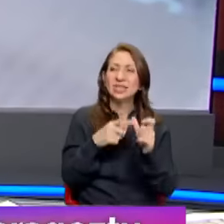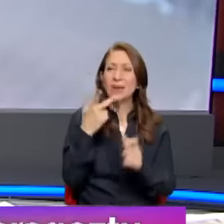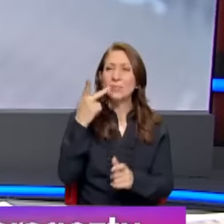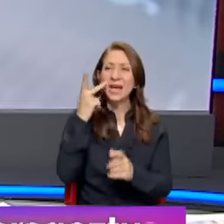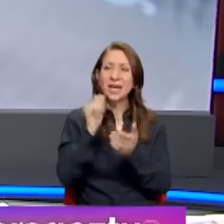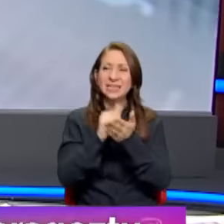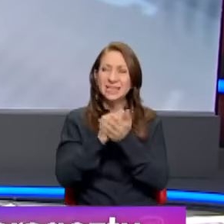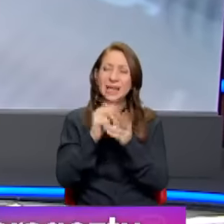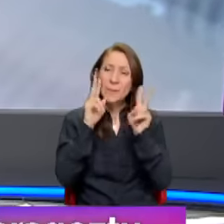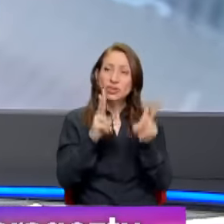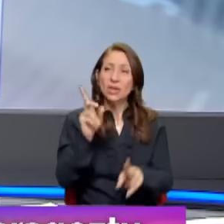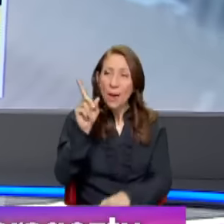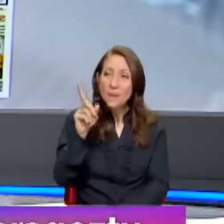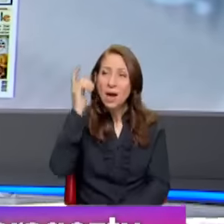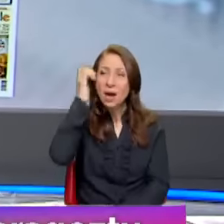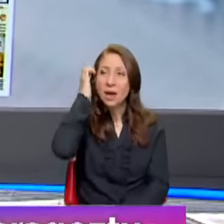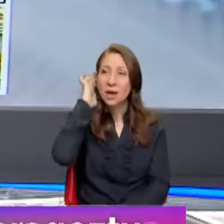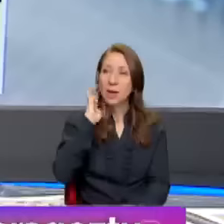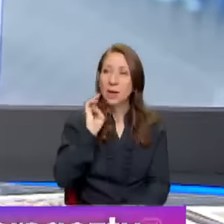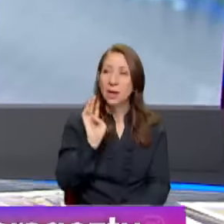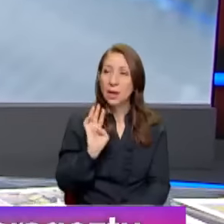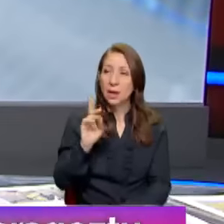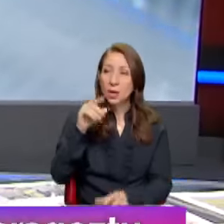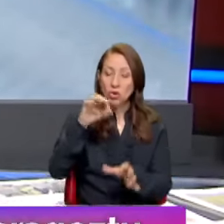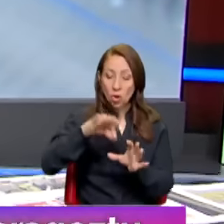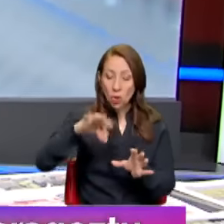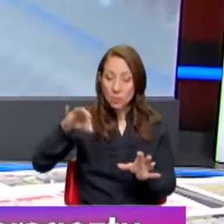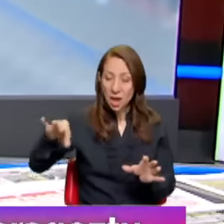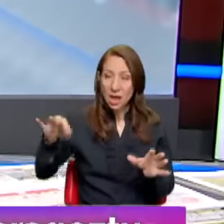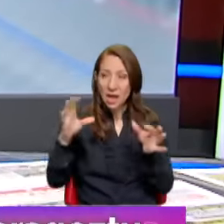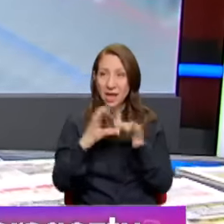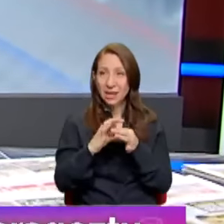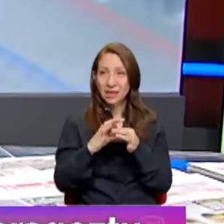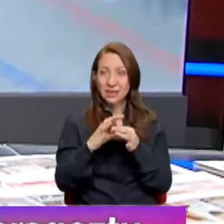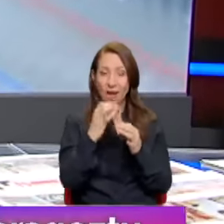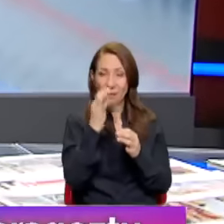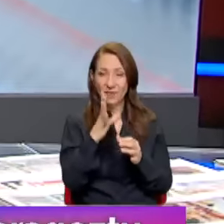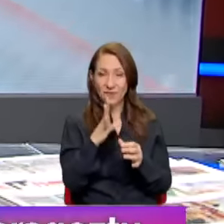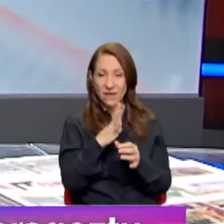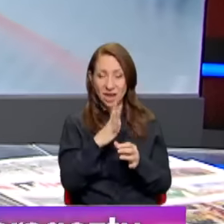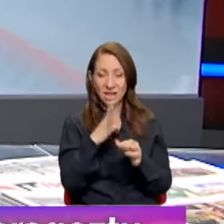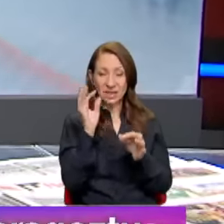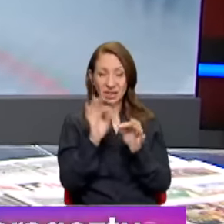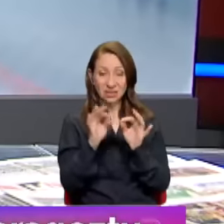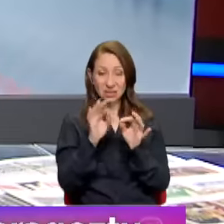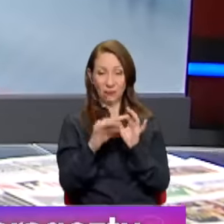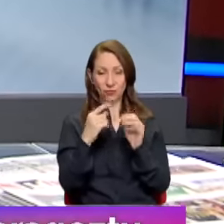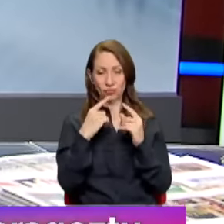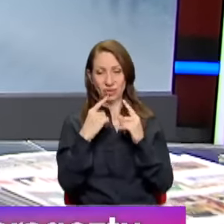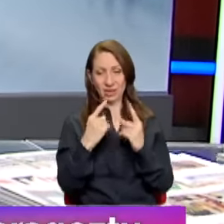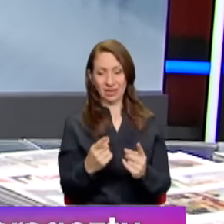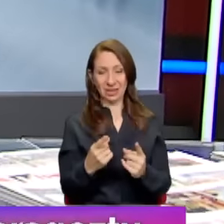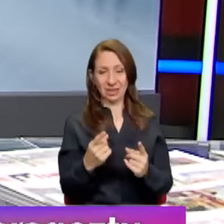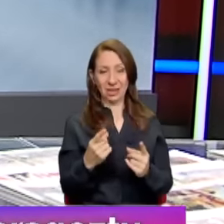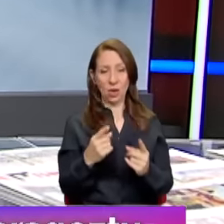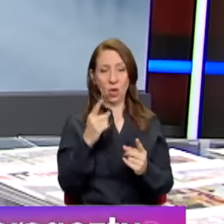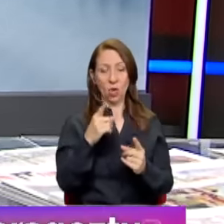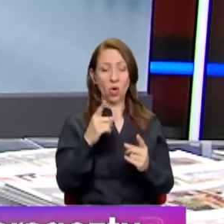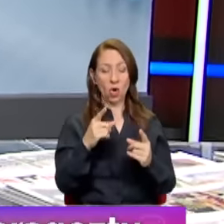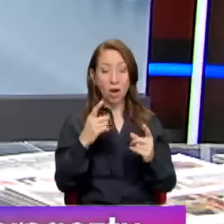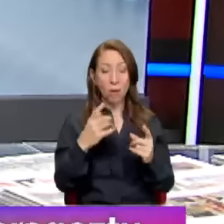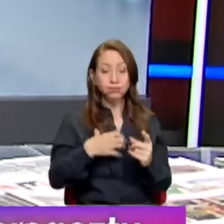gazetelere geçeceğiz yalnız E bir tohumlarla ilgili volumu da var yani tasarruf denildiğinde e o